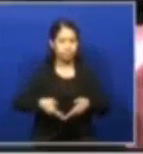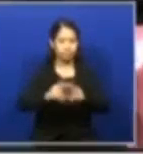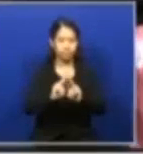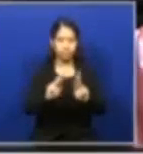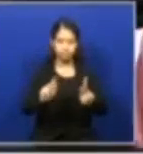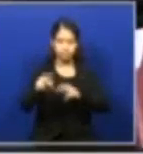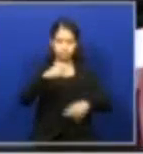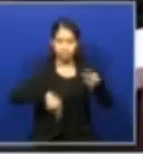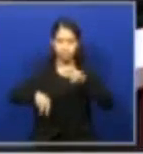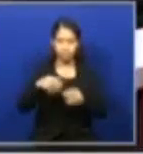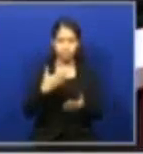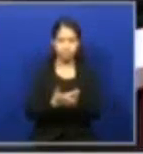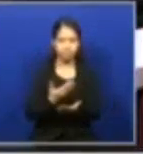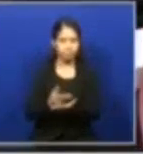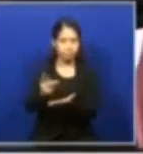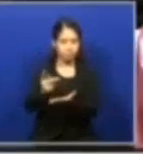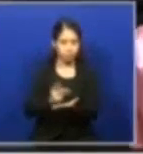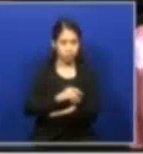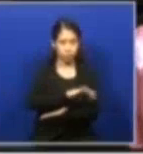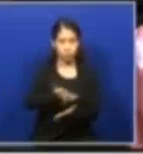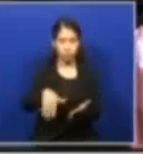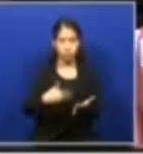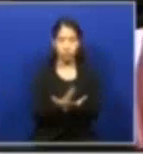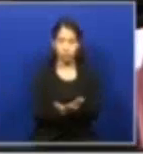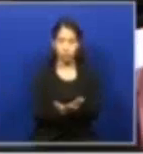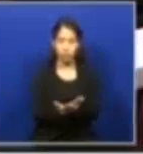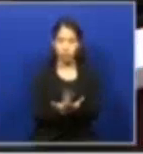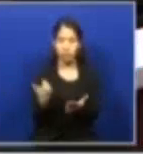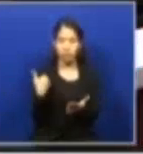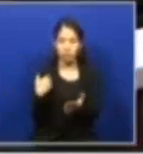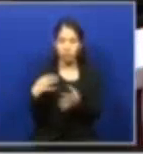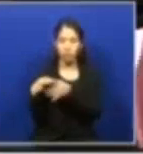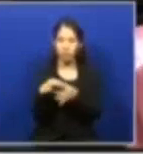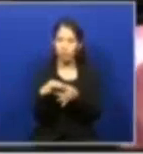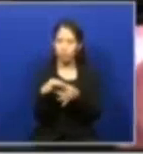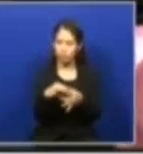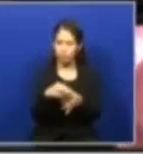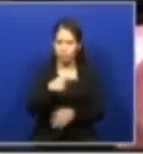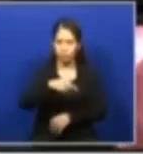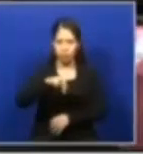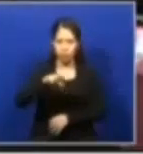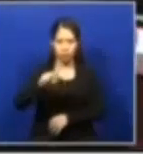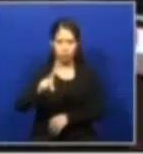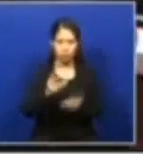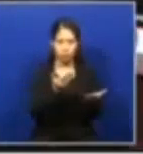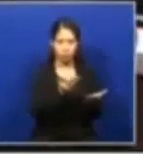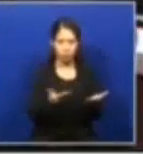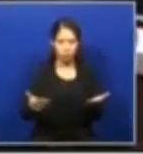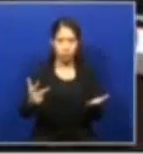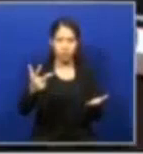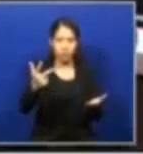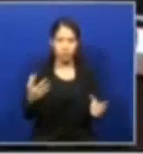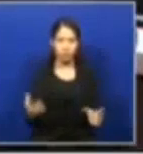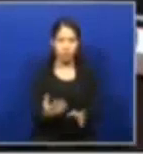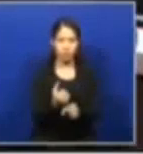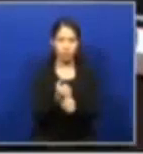วจสอบการใช้เงินกู้ทั้งหมดซึ่งมีข้อผูกพันอยู่ในพระราชกำหนด3ฉบับรวมแล้วเป็